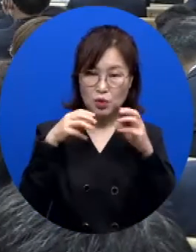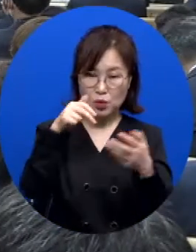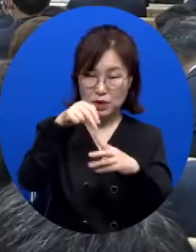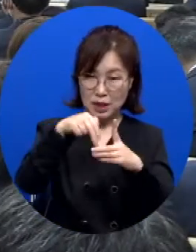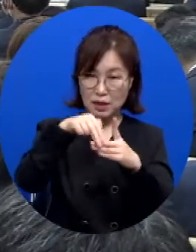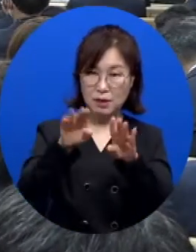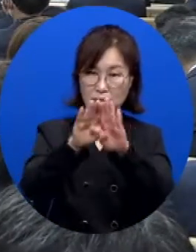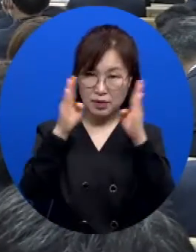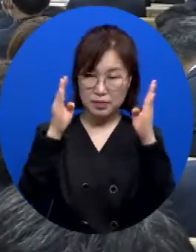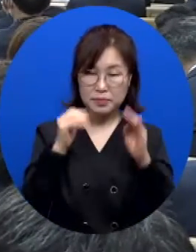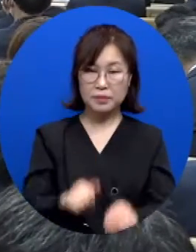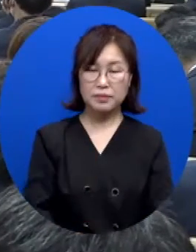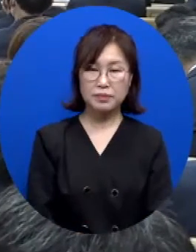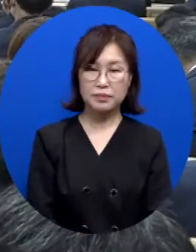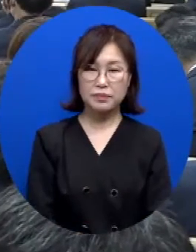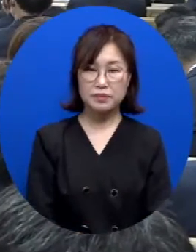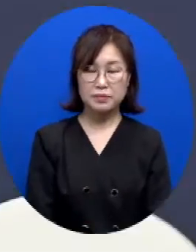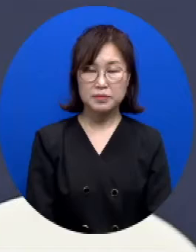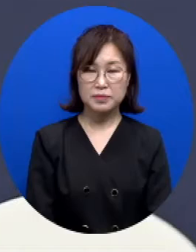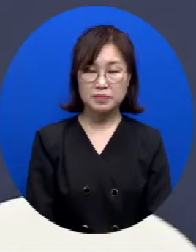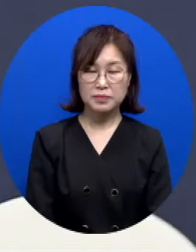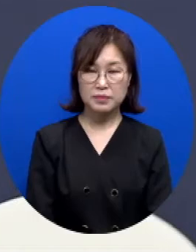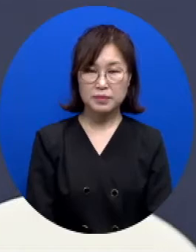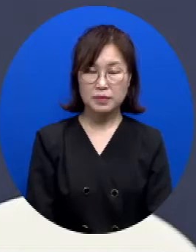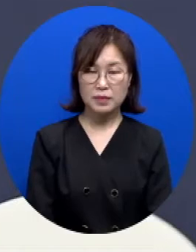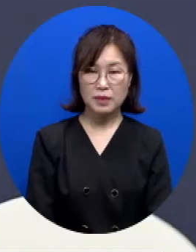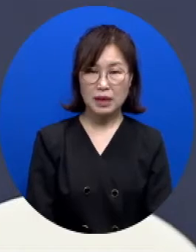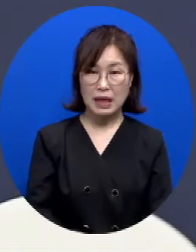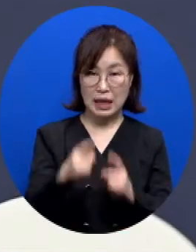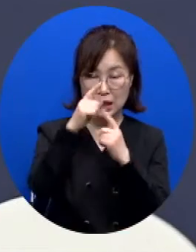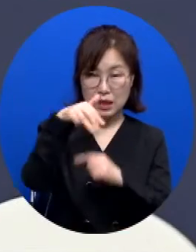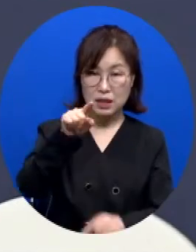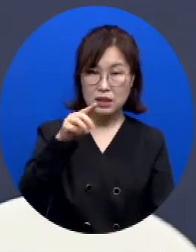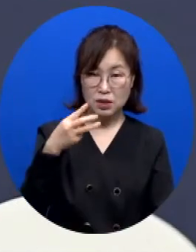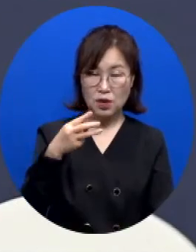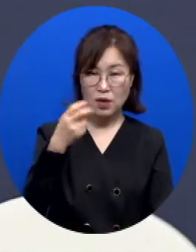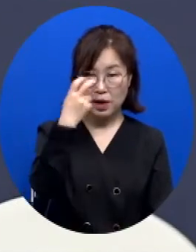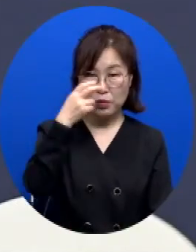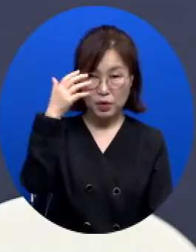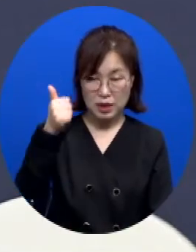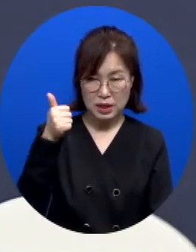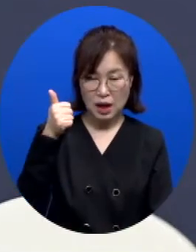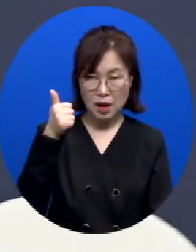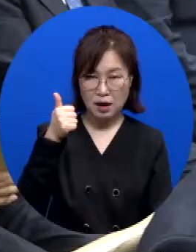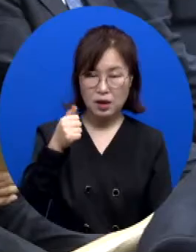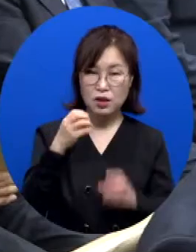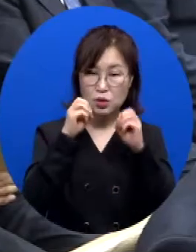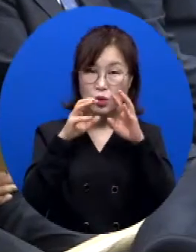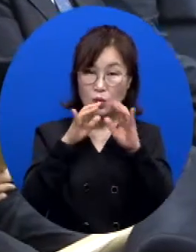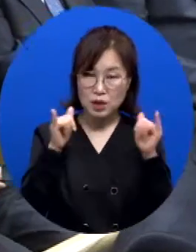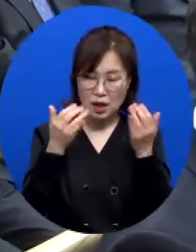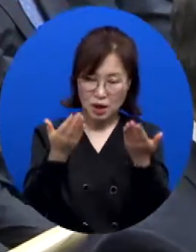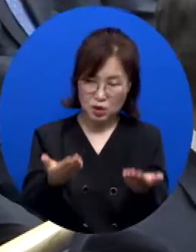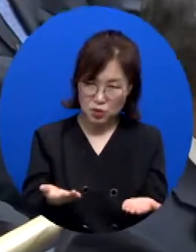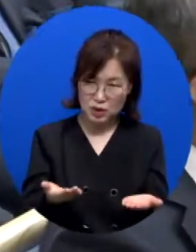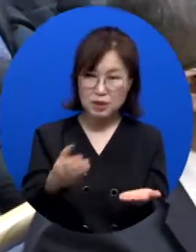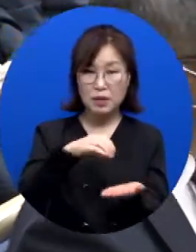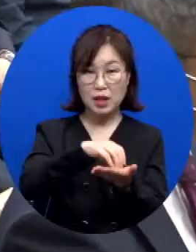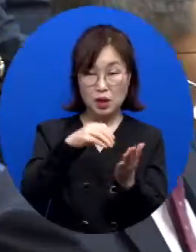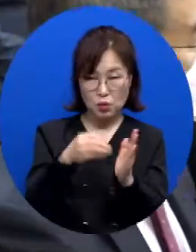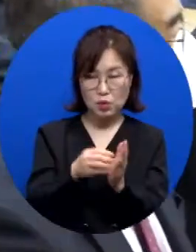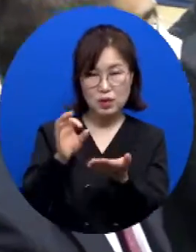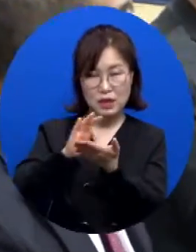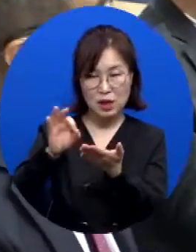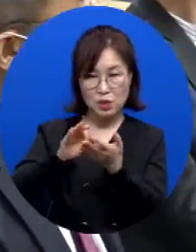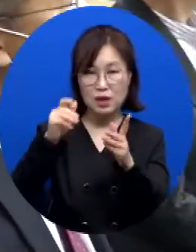열렸습니다 개관 예배에서 기독교 대한 감리회 이철 감독회장은 선교사들의 쉴만한 물가로 사용하는